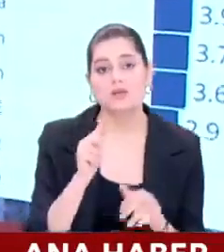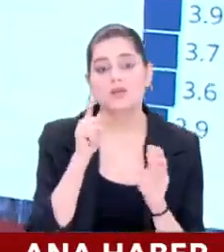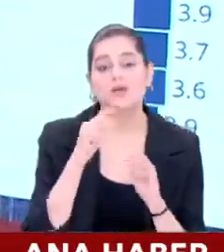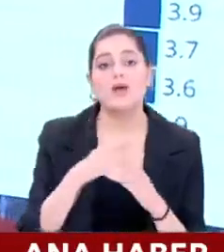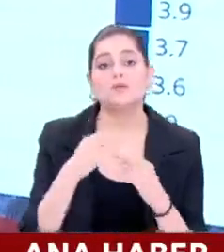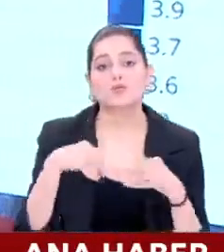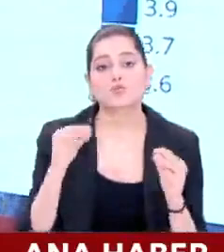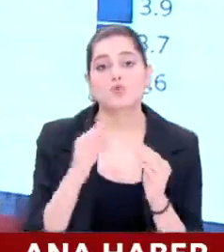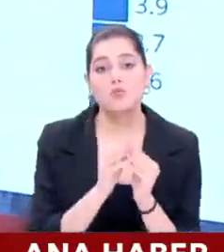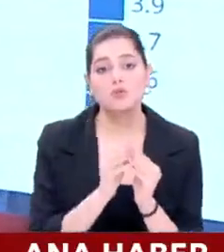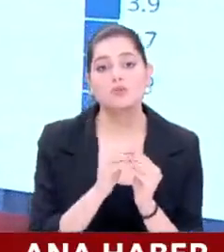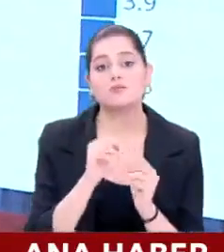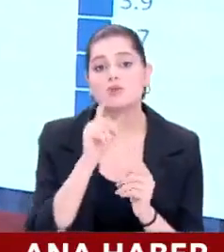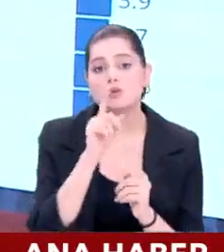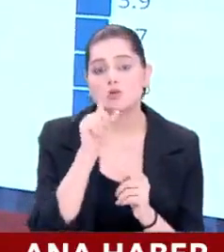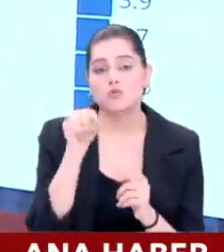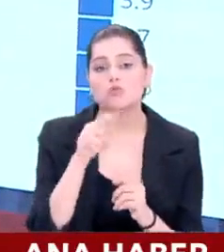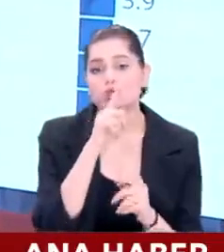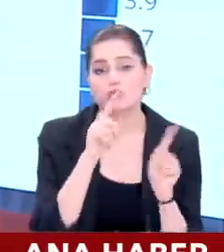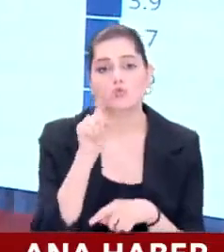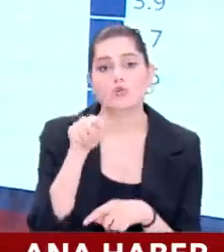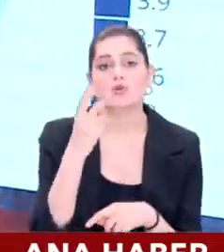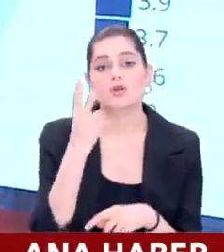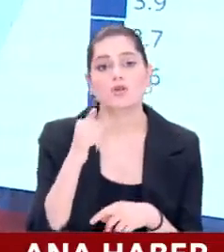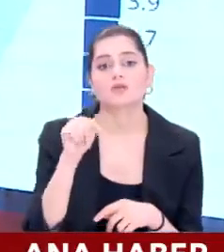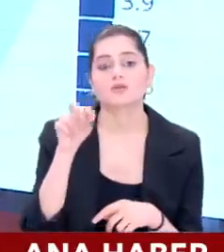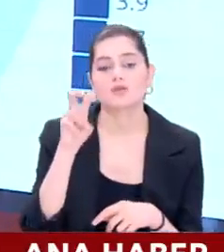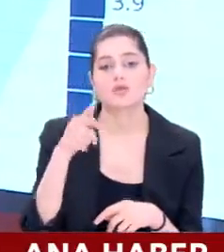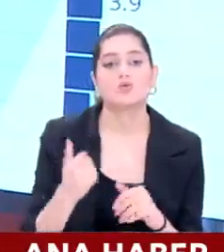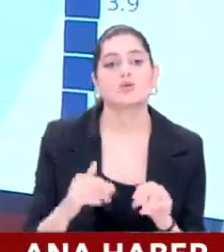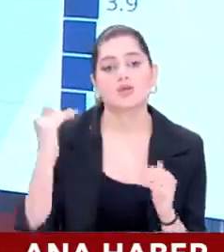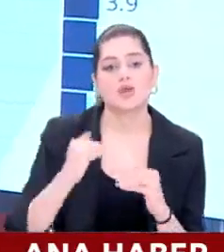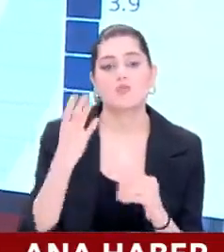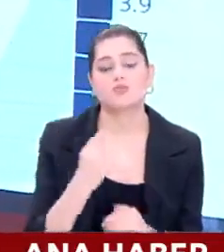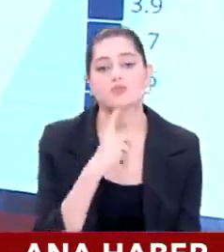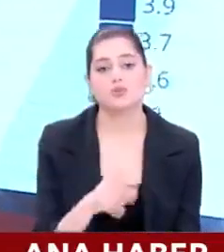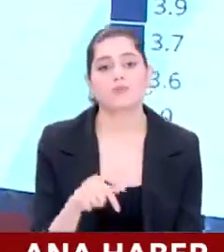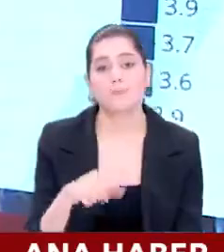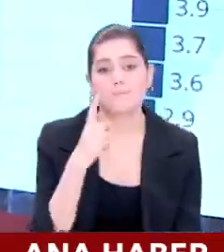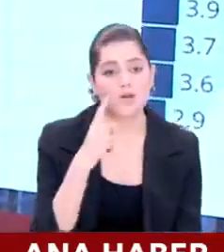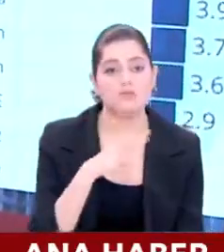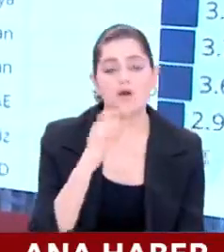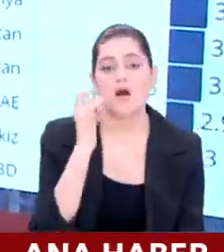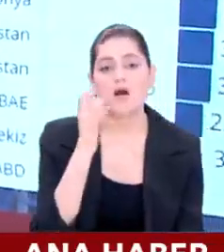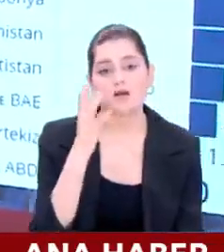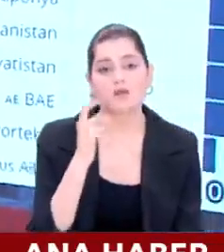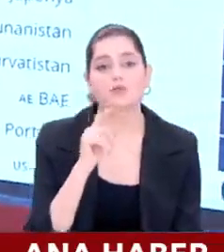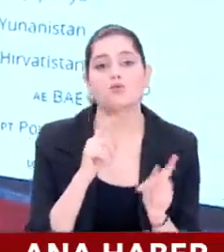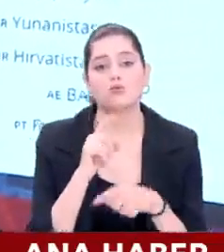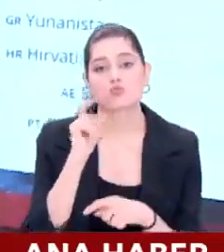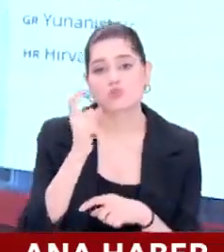konum satışındaki payıysa %2,8'e gerilemiş durumda ve burada da bakıyoruz Örneğin Ankara'dan